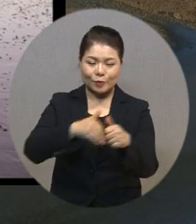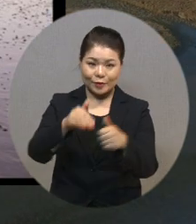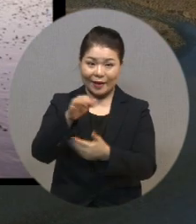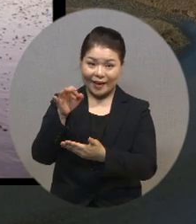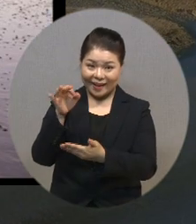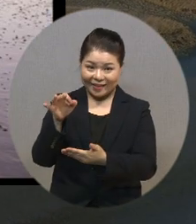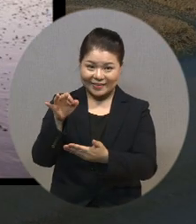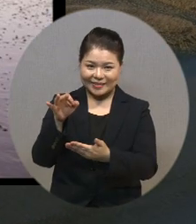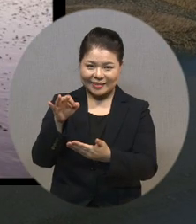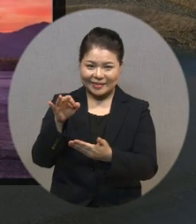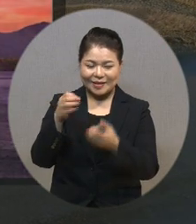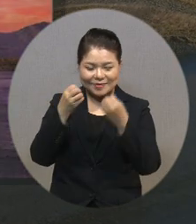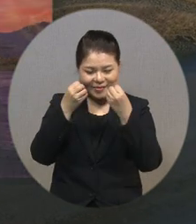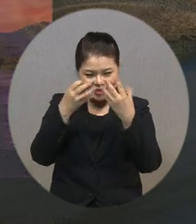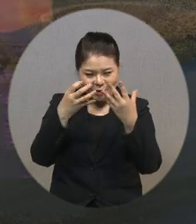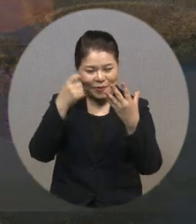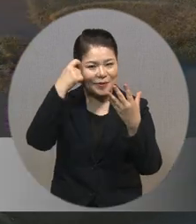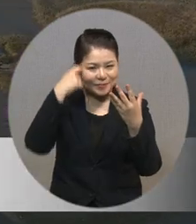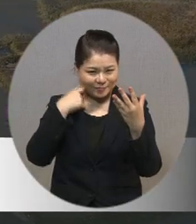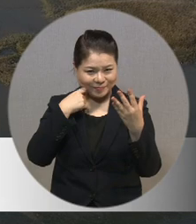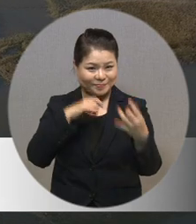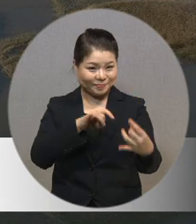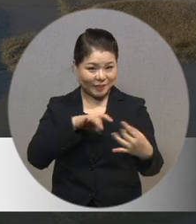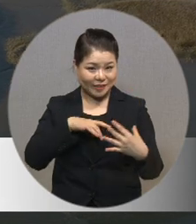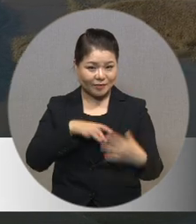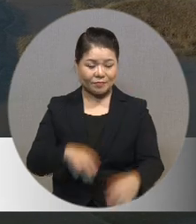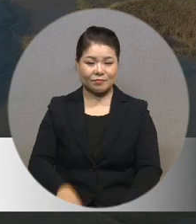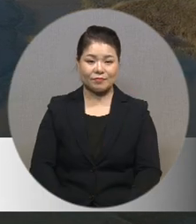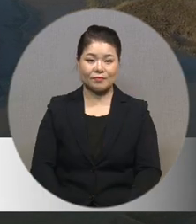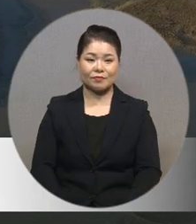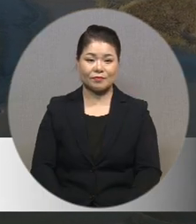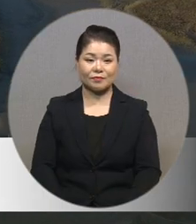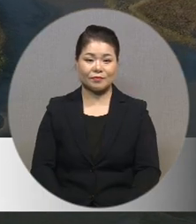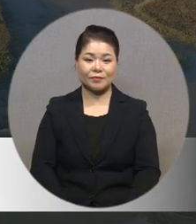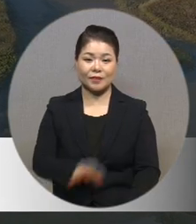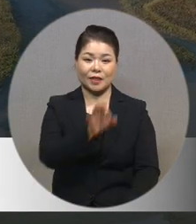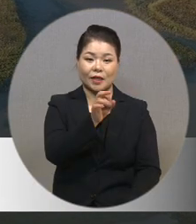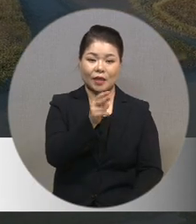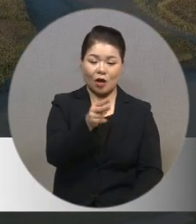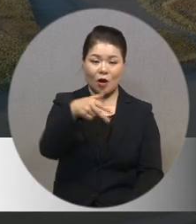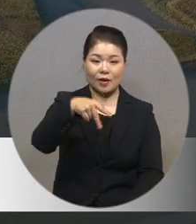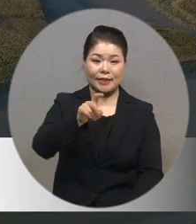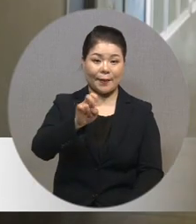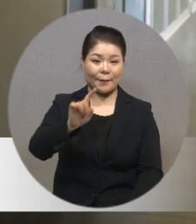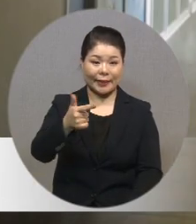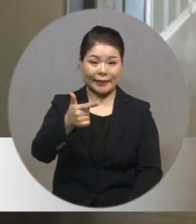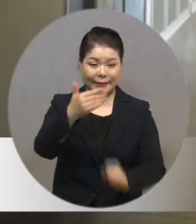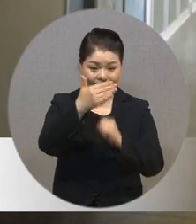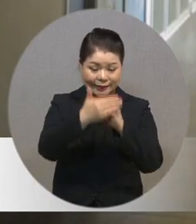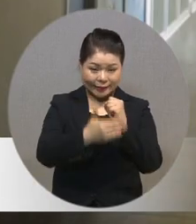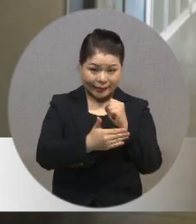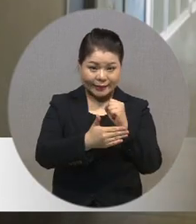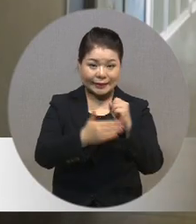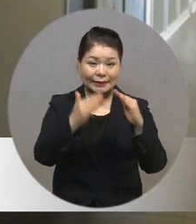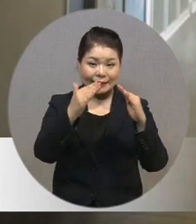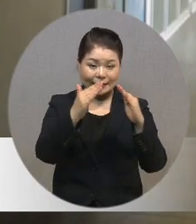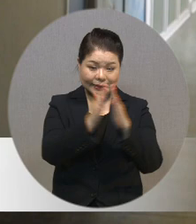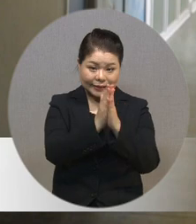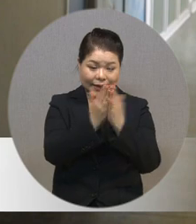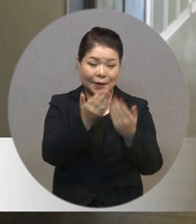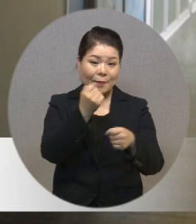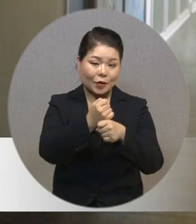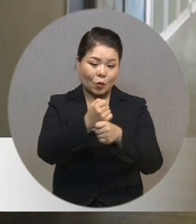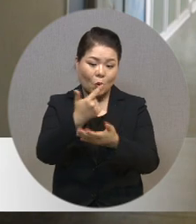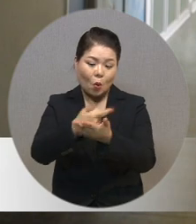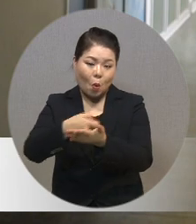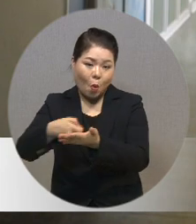또 다르게 자리 잡습니다. 여자만이라는 제가 도록이라는 사진집을 내고 논문을 썼어요. 뭐 앞으로